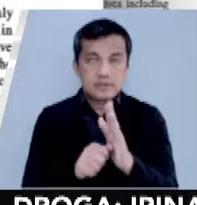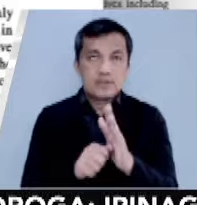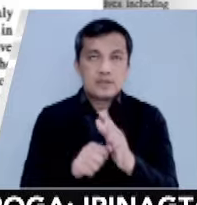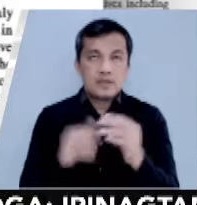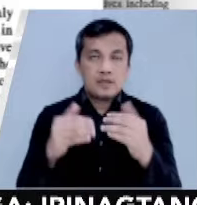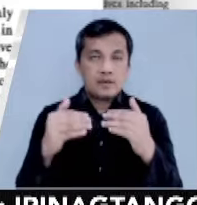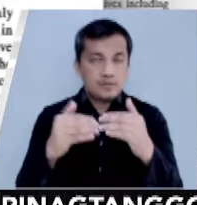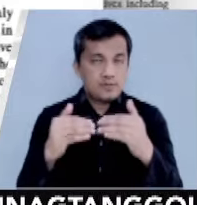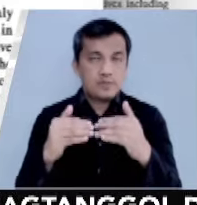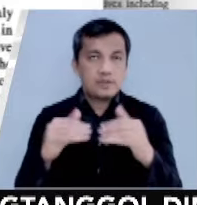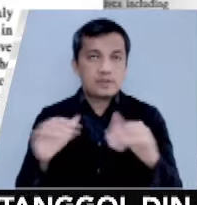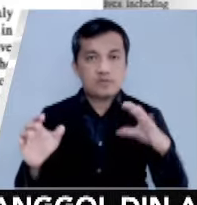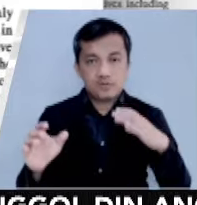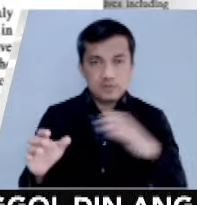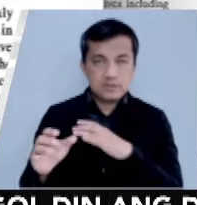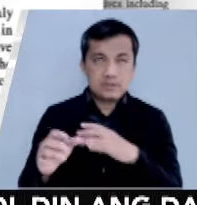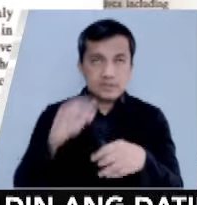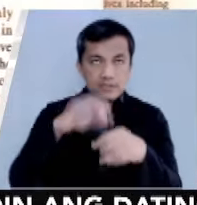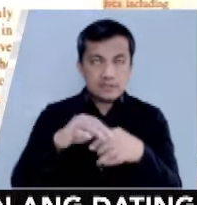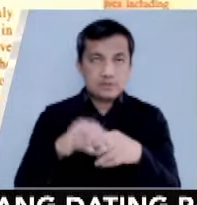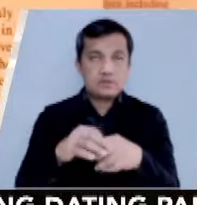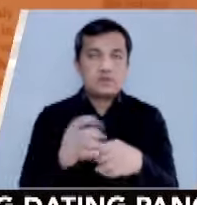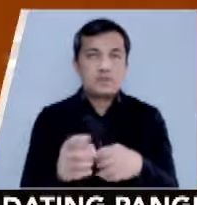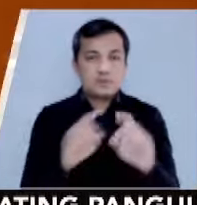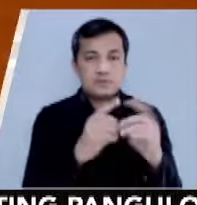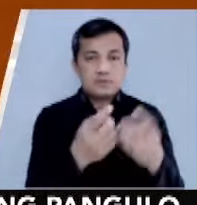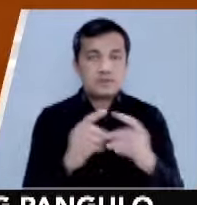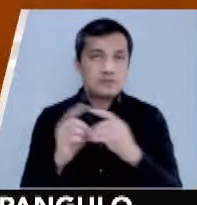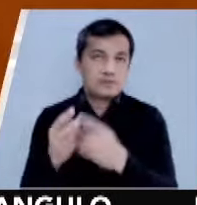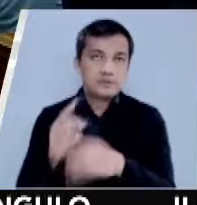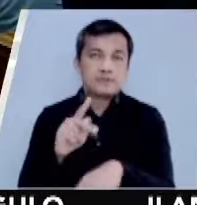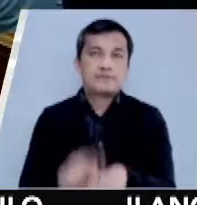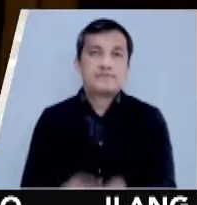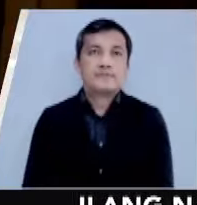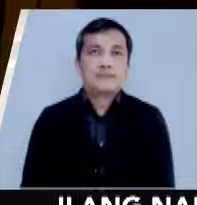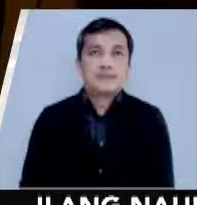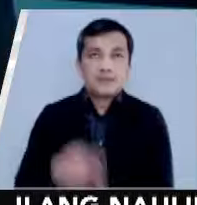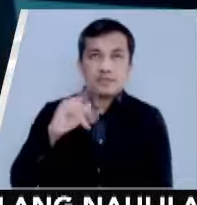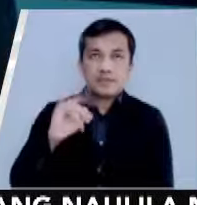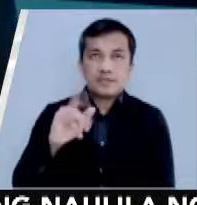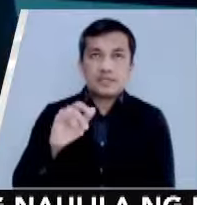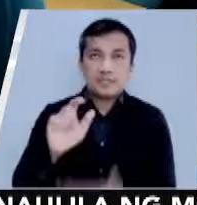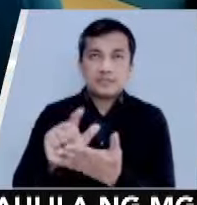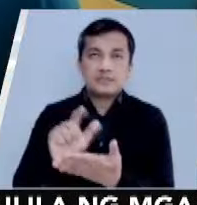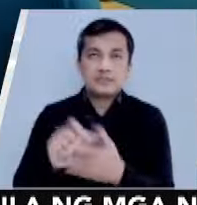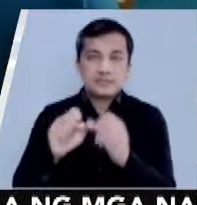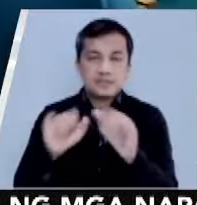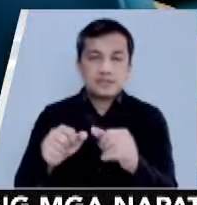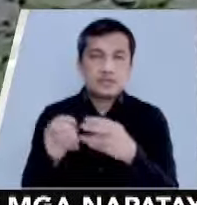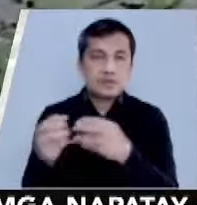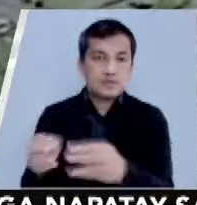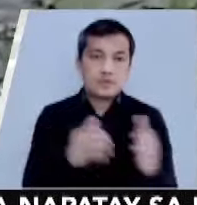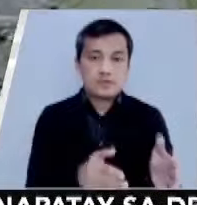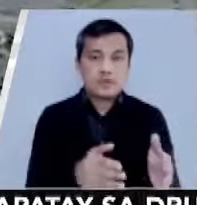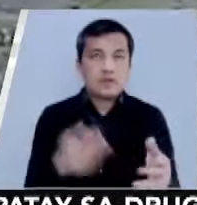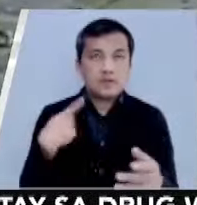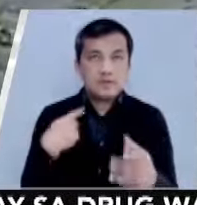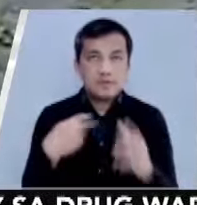na hinahalal sa bawat distrito sa bansa. Ang party list system ay mekanismo para magkaroon ng kinatawan ang